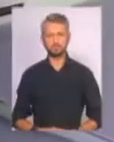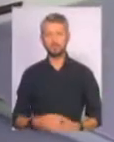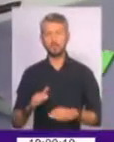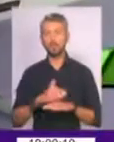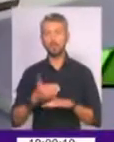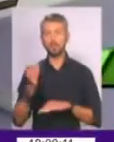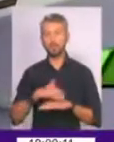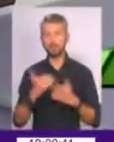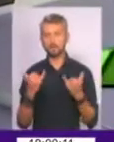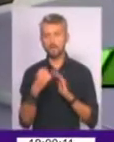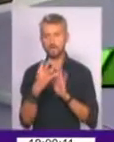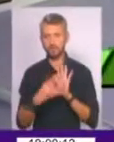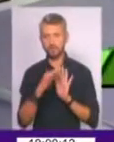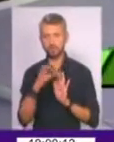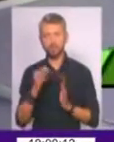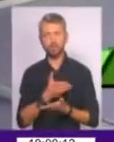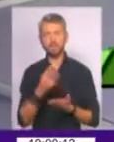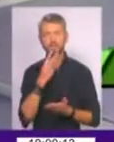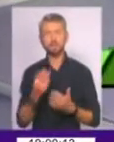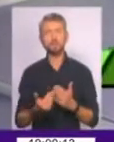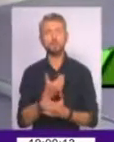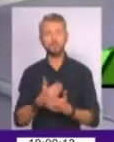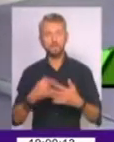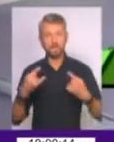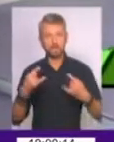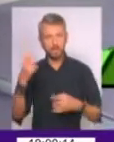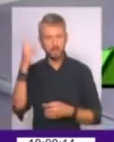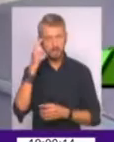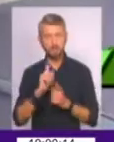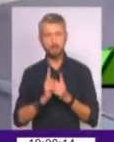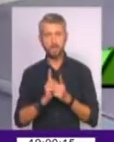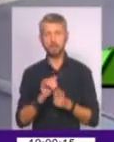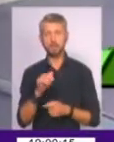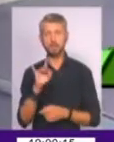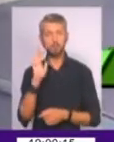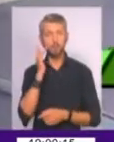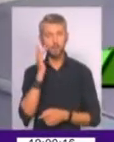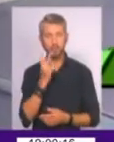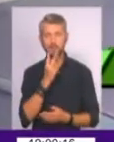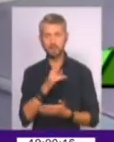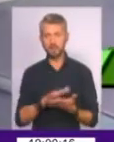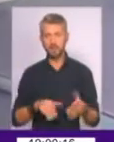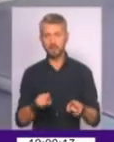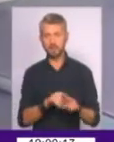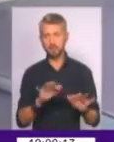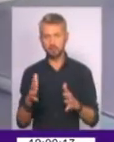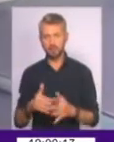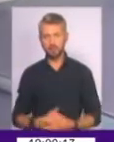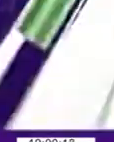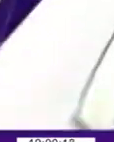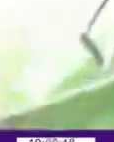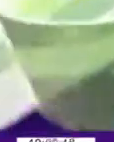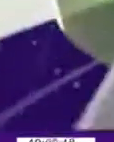Добрий вечір, 19 у столиці. Ви дивитесь випуск СТН на телеканалі «Київ». В студії Олекса Тіпкала та Ігор Бондаренко. Зараз будемо говорити про таке.